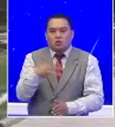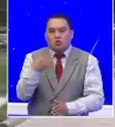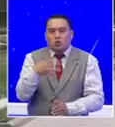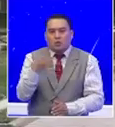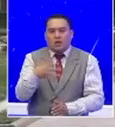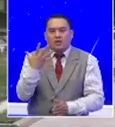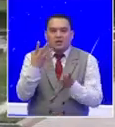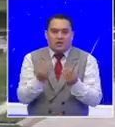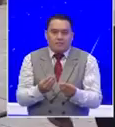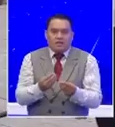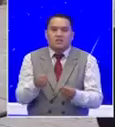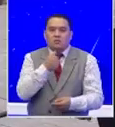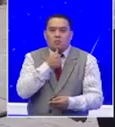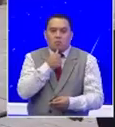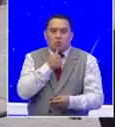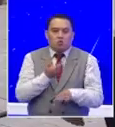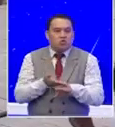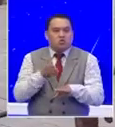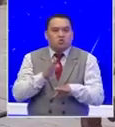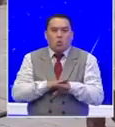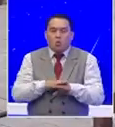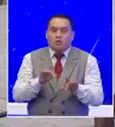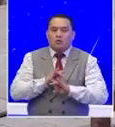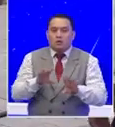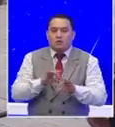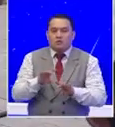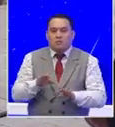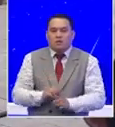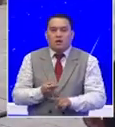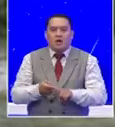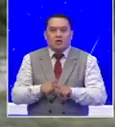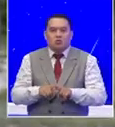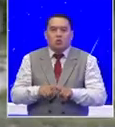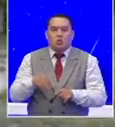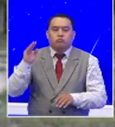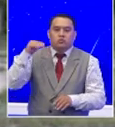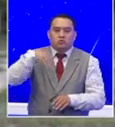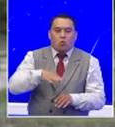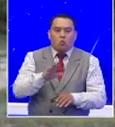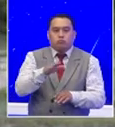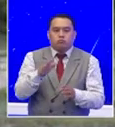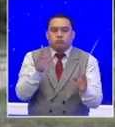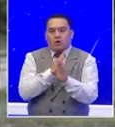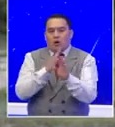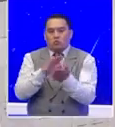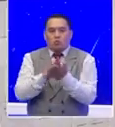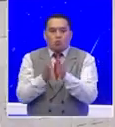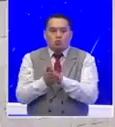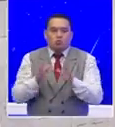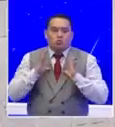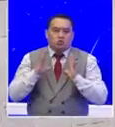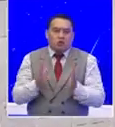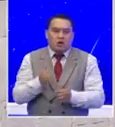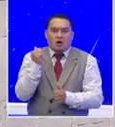40-45 дней. Испытания не из легких, делятся сами инициаторы. Спуски и подъемы, погодные условия и